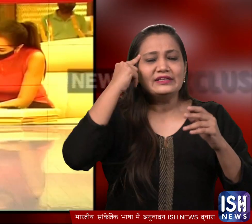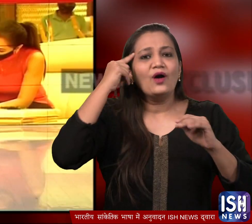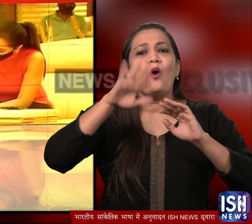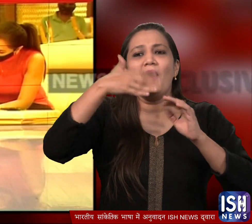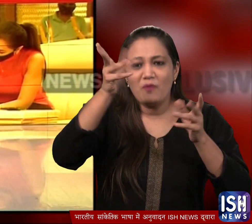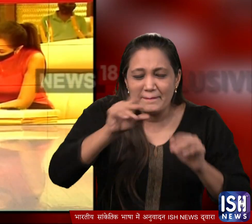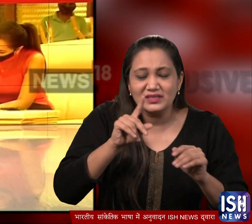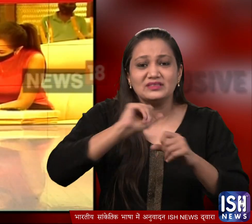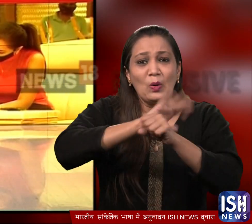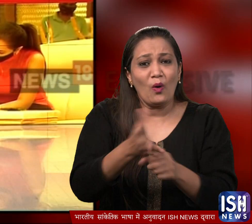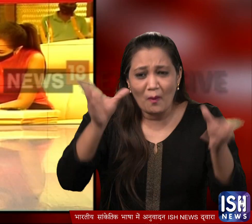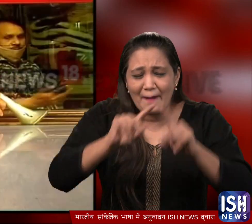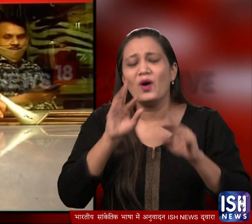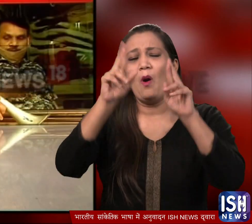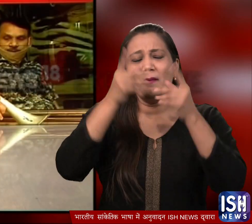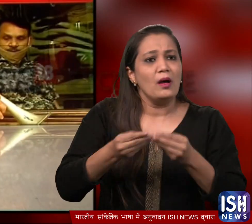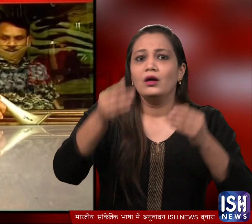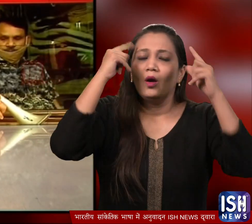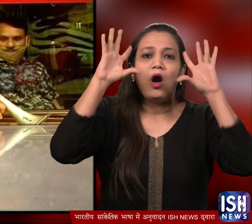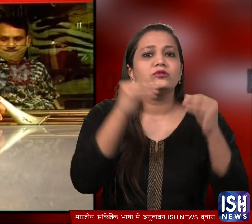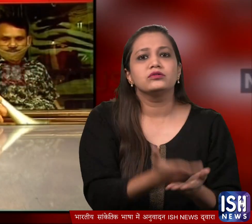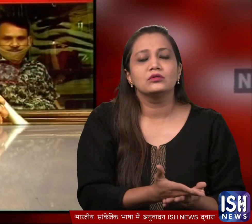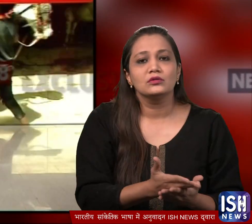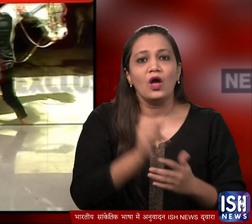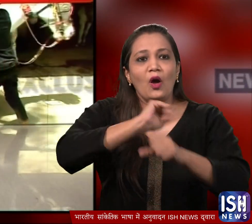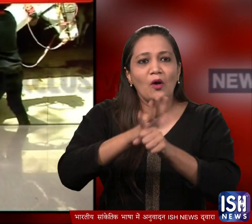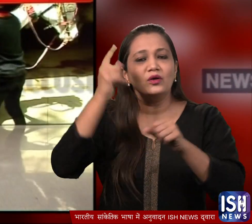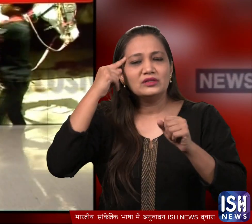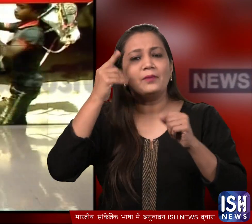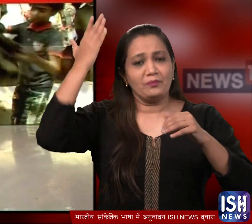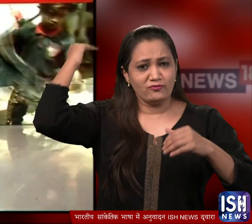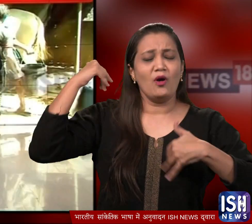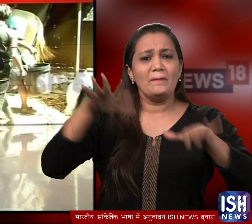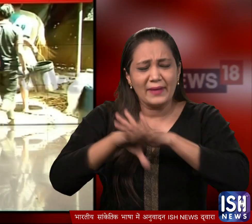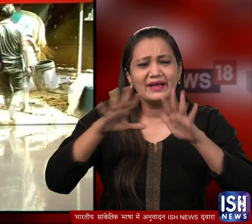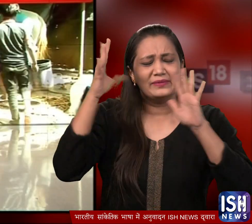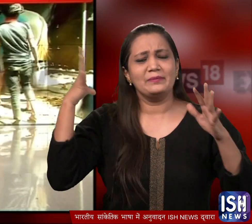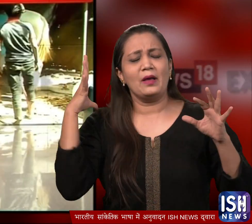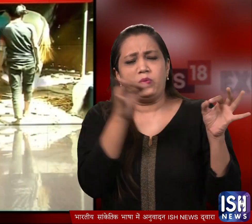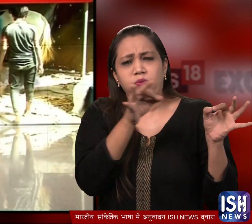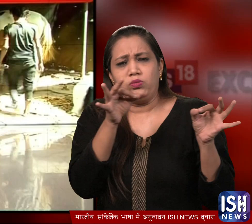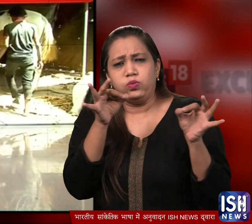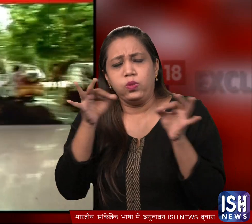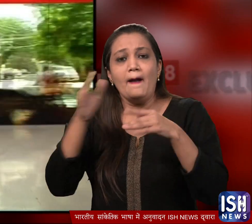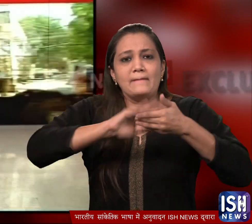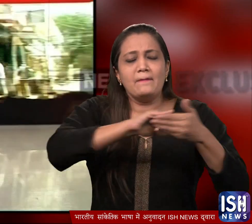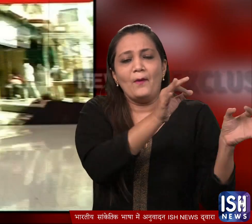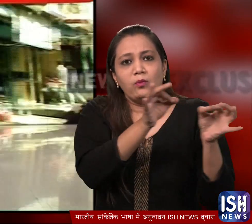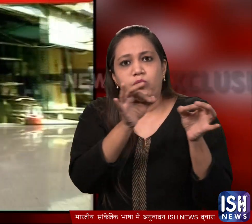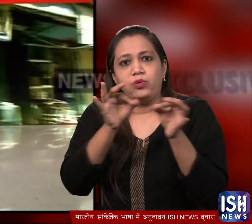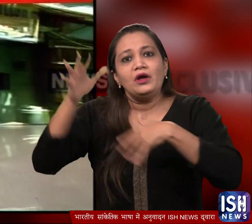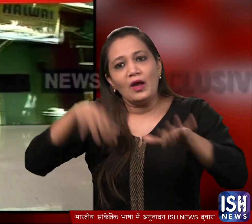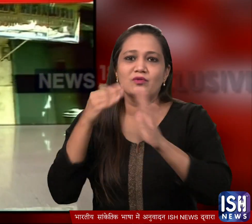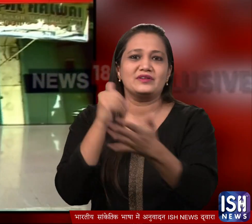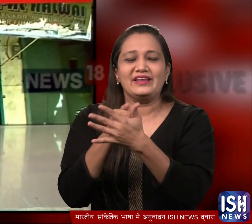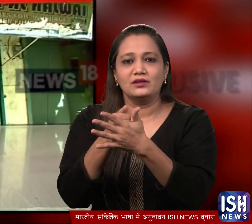यह कतई अंदाजा नहीं था कि कोरोना का कहर फिर से सामने आ जाएगा। कुछ लोगों ने तो कोरोना वायरस के कारण बिगड़े हालात सामान्य होने का लंबा इंतजार करने के